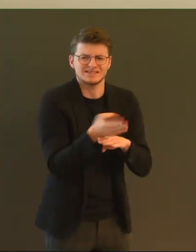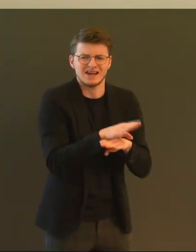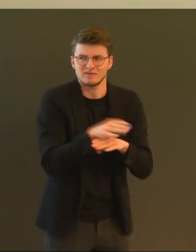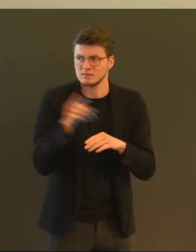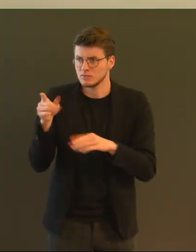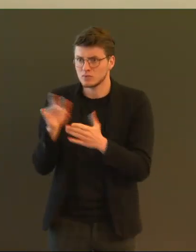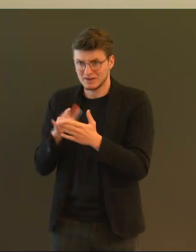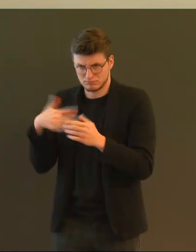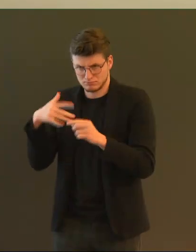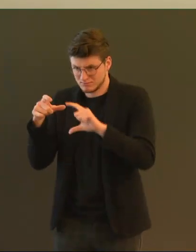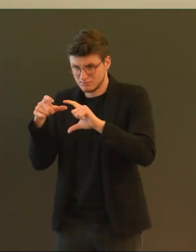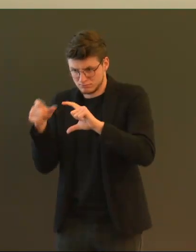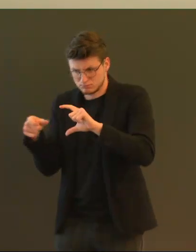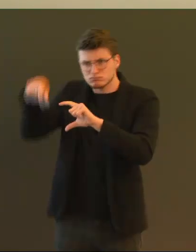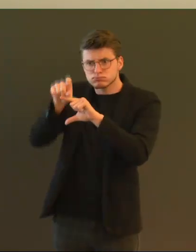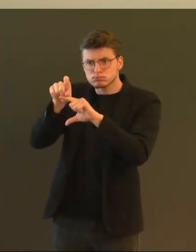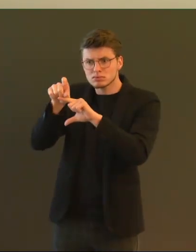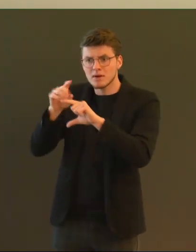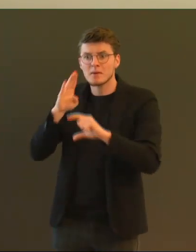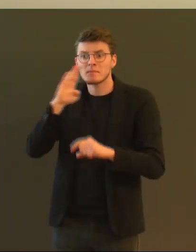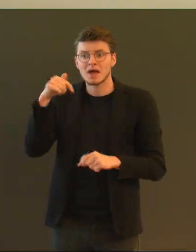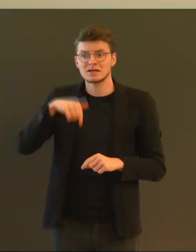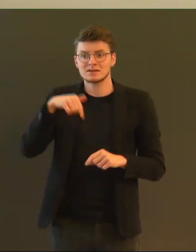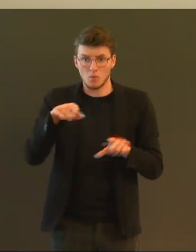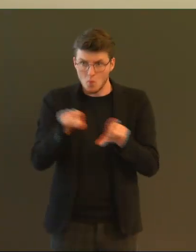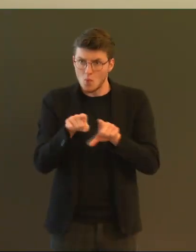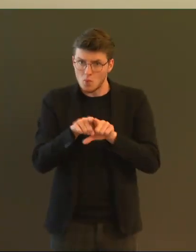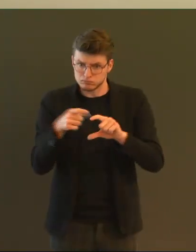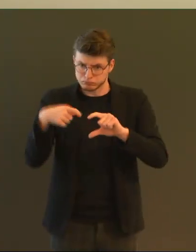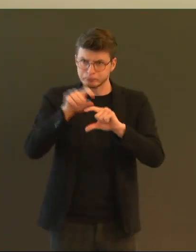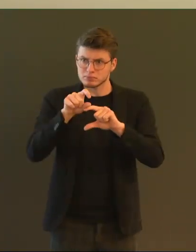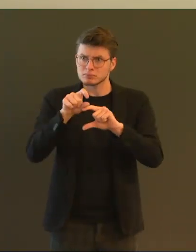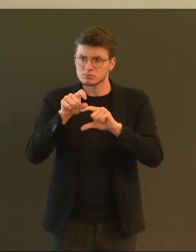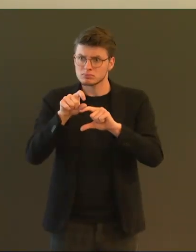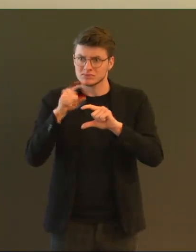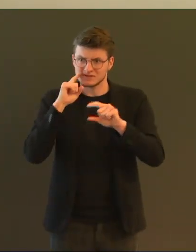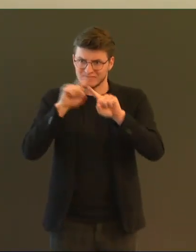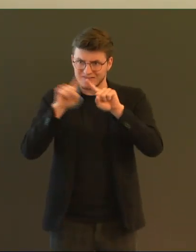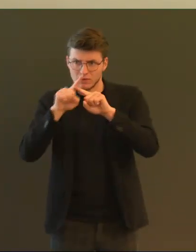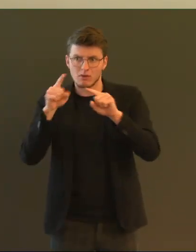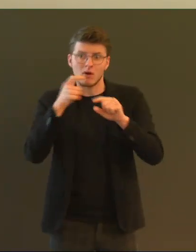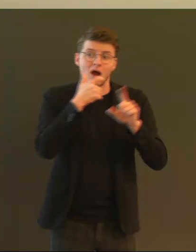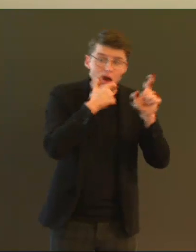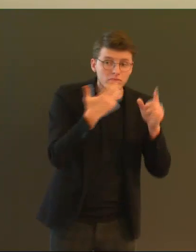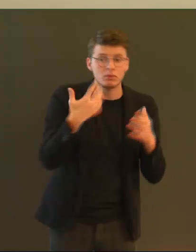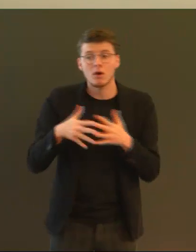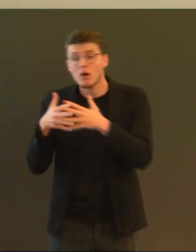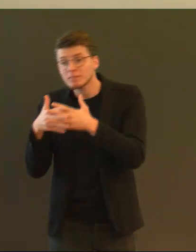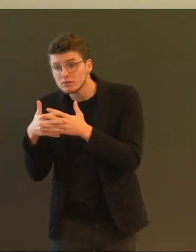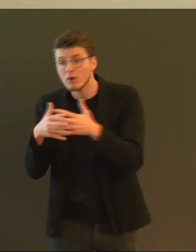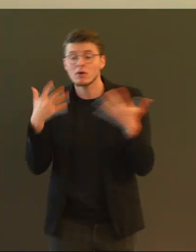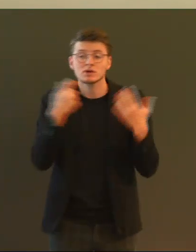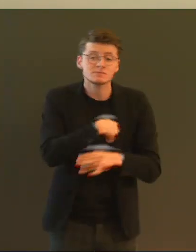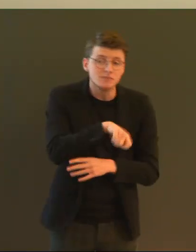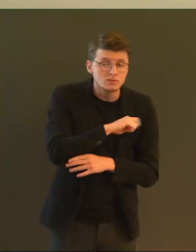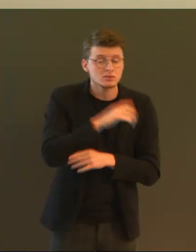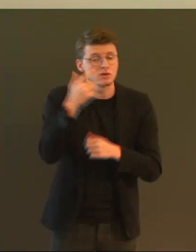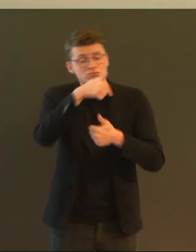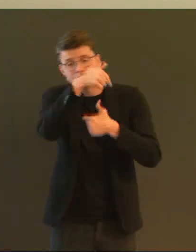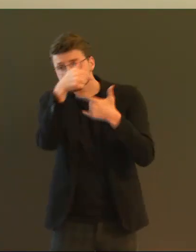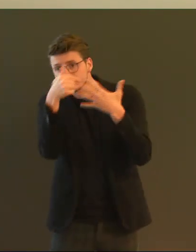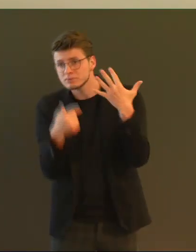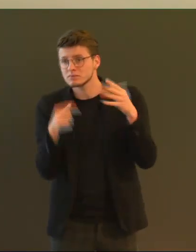Italië, Spanje, het Verenigd Koninkrijk. Heel vaak is het zo dat in die landen het aantal